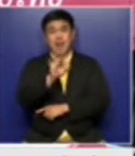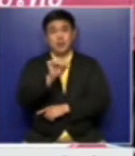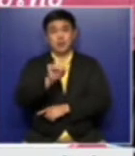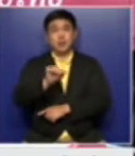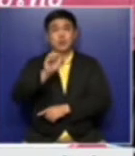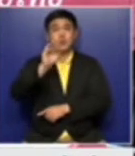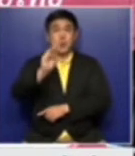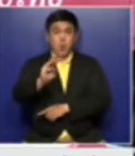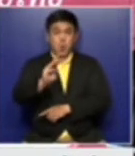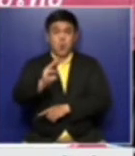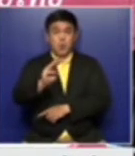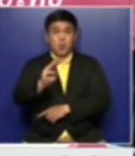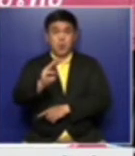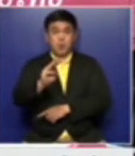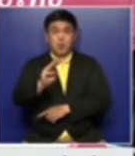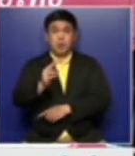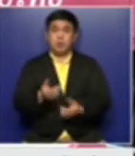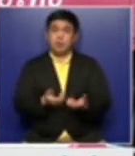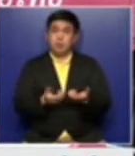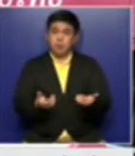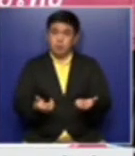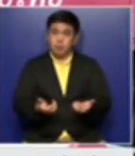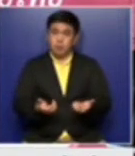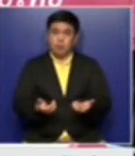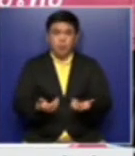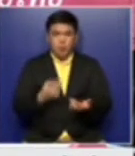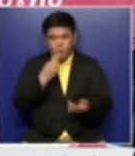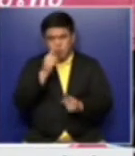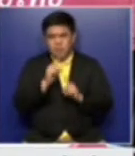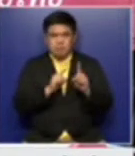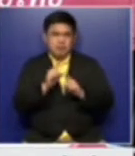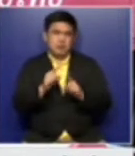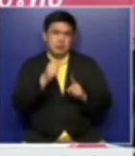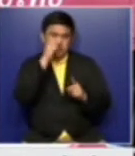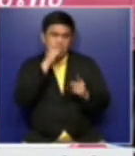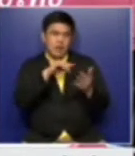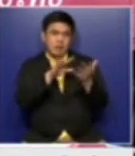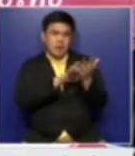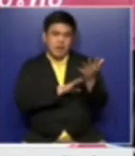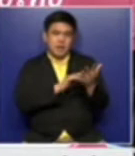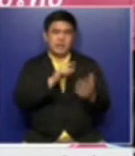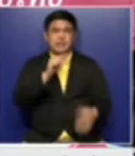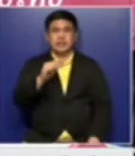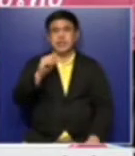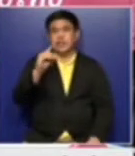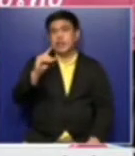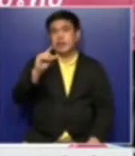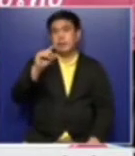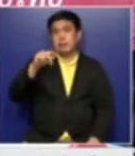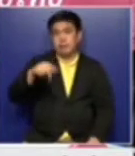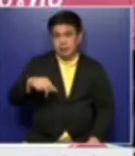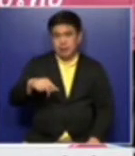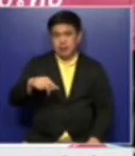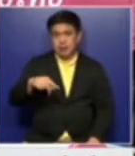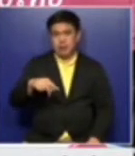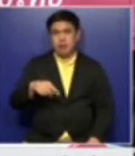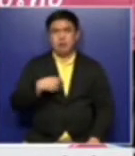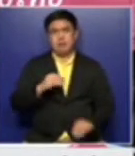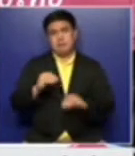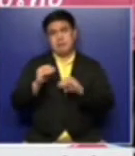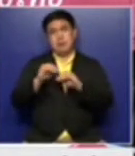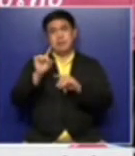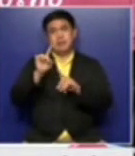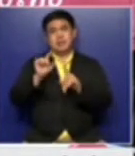19.6 ของผลิตภัณฑ์มวลรวมของประเทศไทยหรือ GDPในวงเงินที่เกินขึ้น